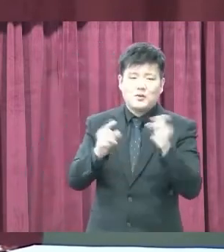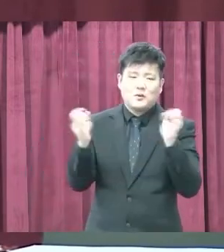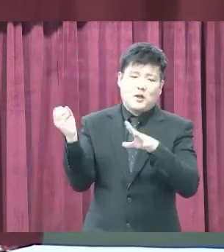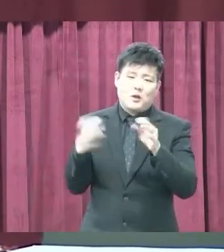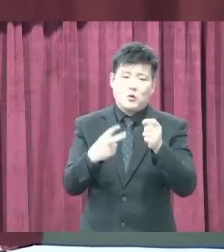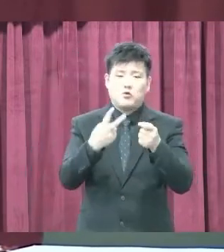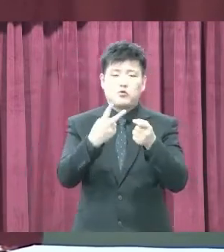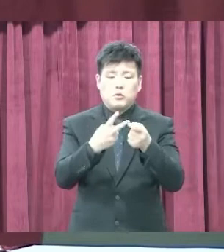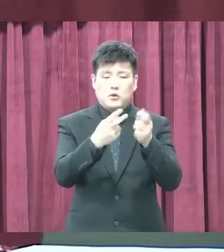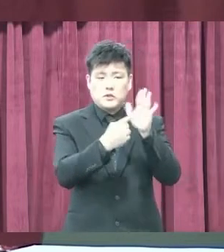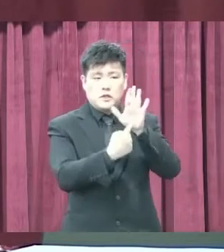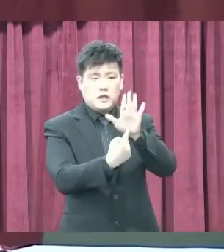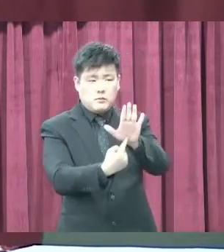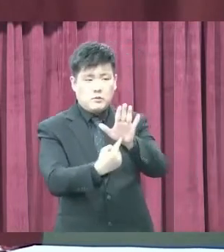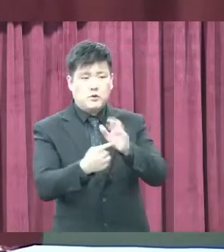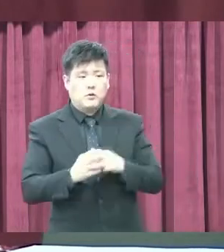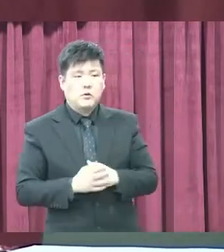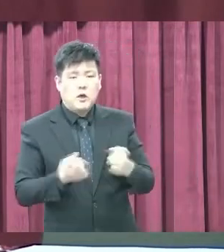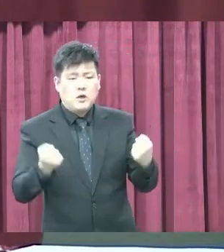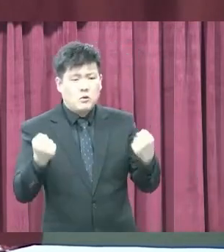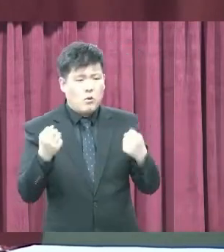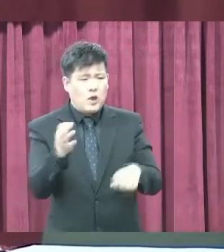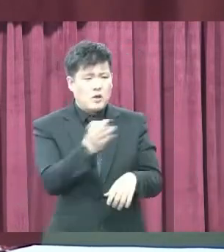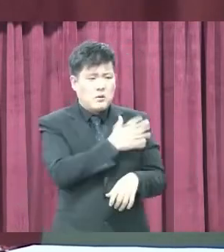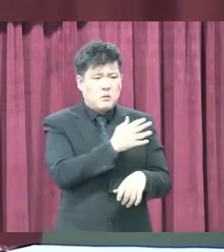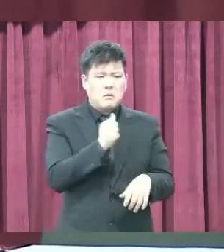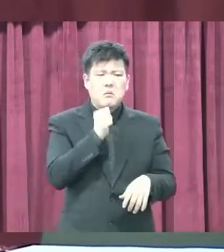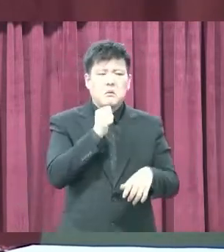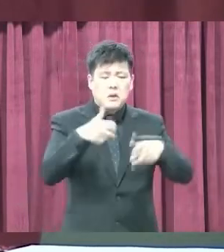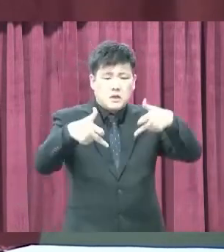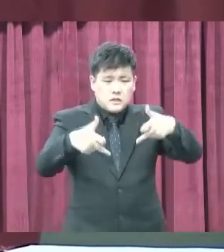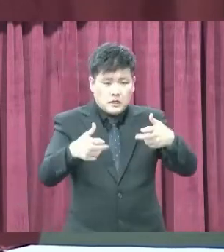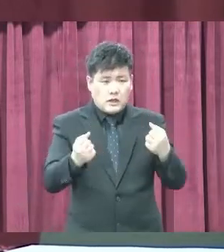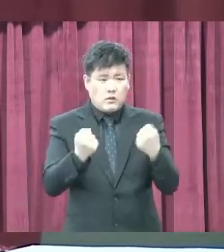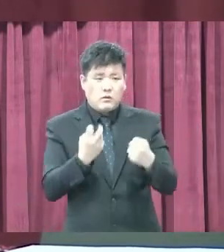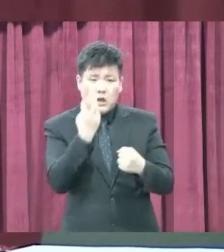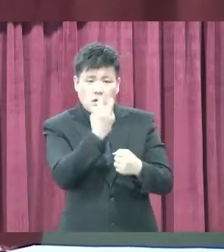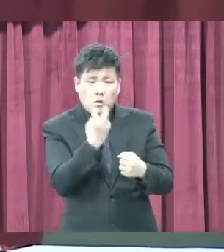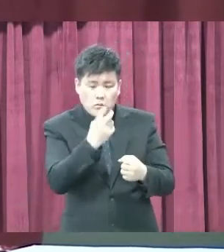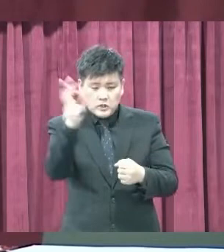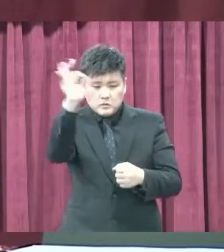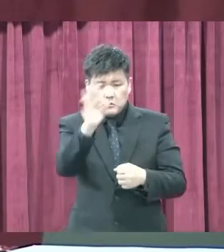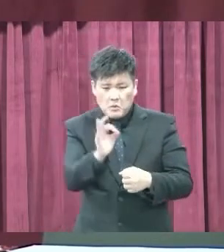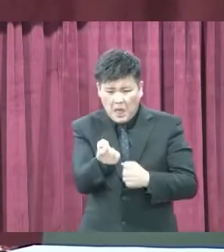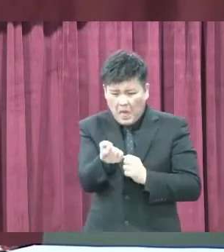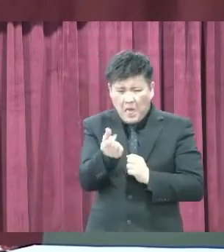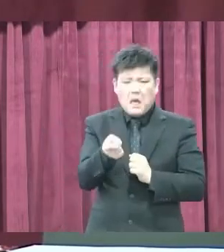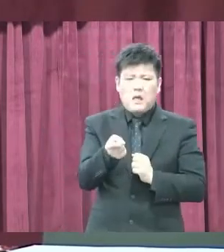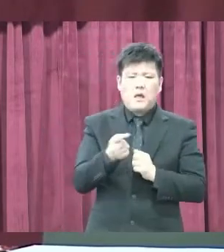번째 발표는 건강에도 부익부 빈익빈 장애인 건강검진 수검률 저조.